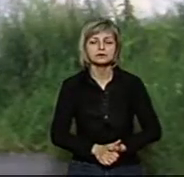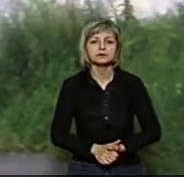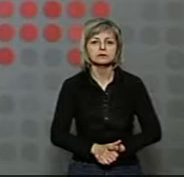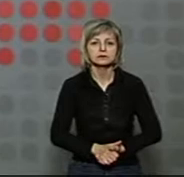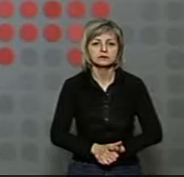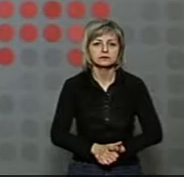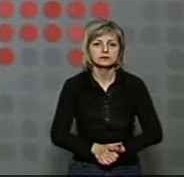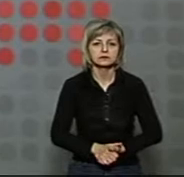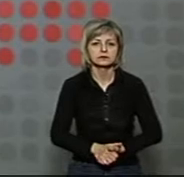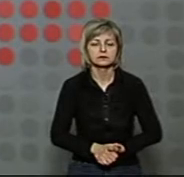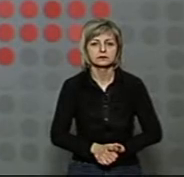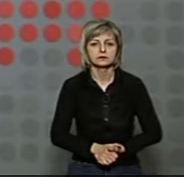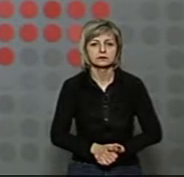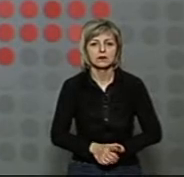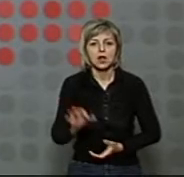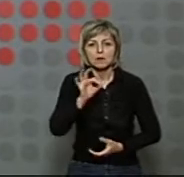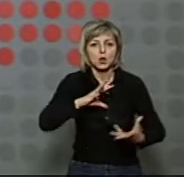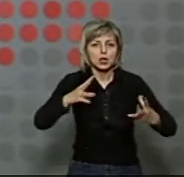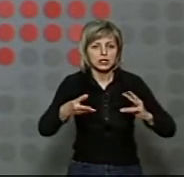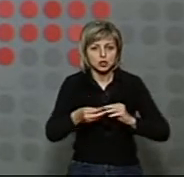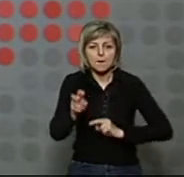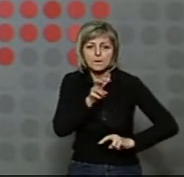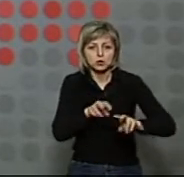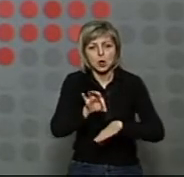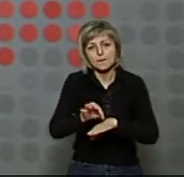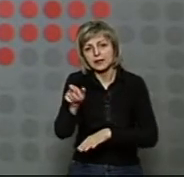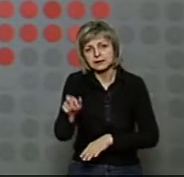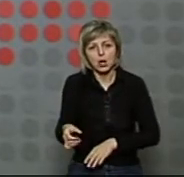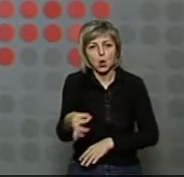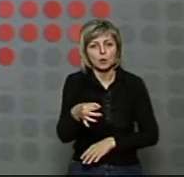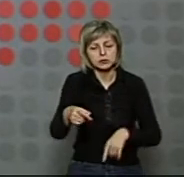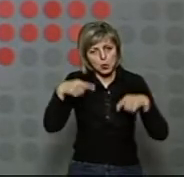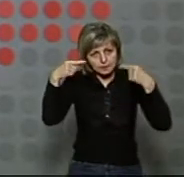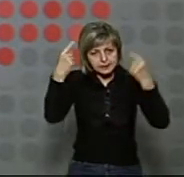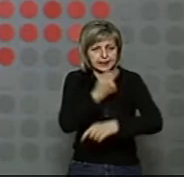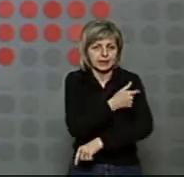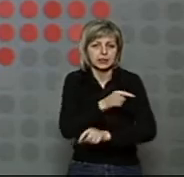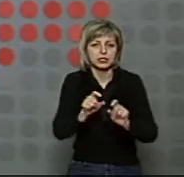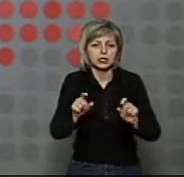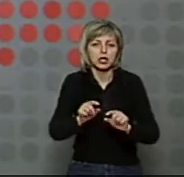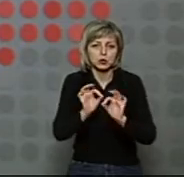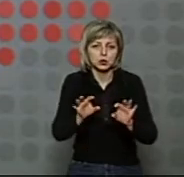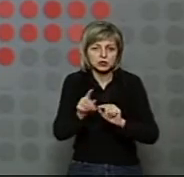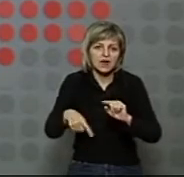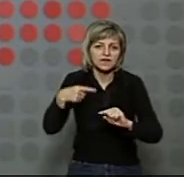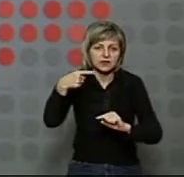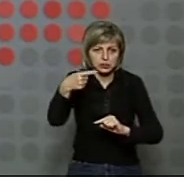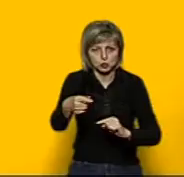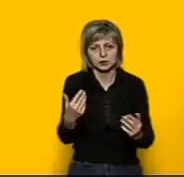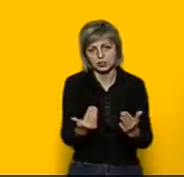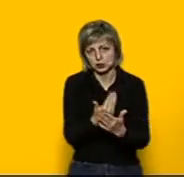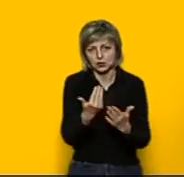Волинь. Про результати пошуку пацієнта обласної психлікарні розкажемо у наступних випусках